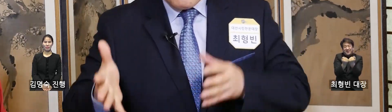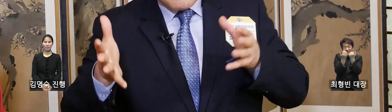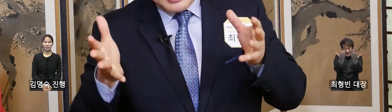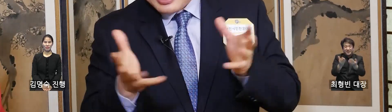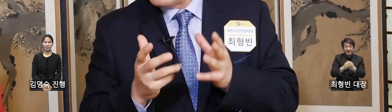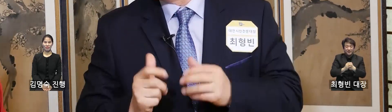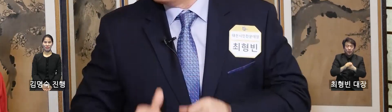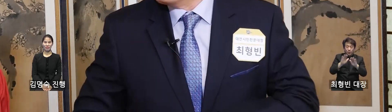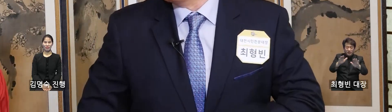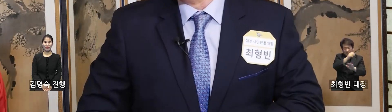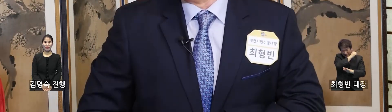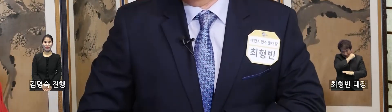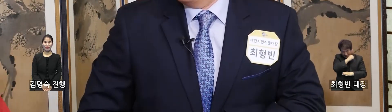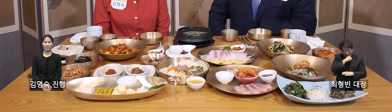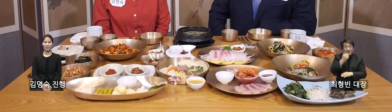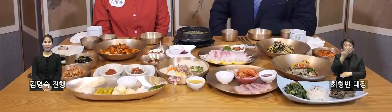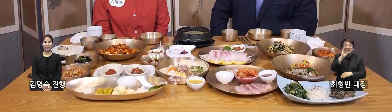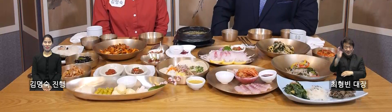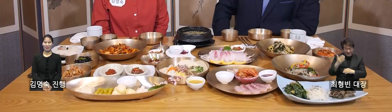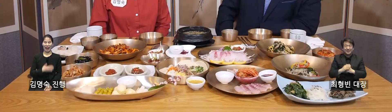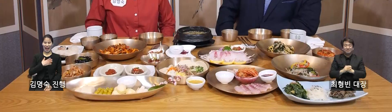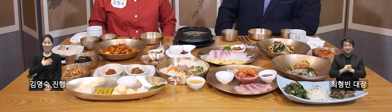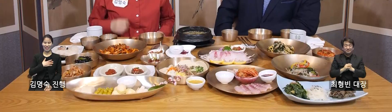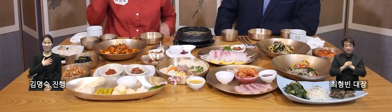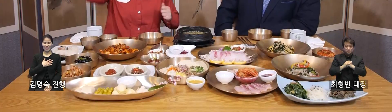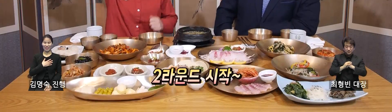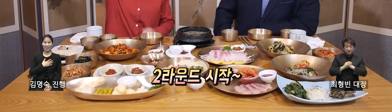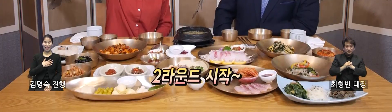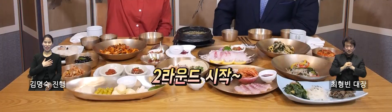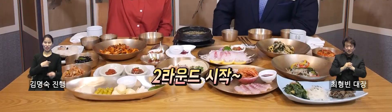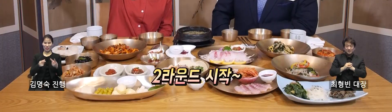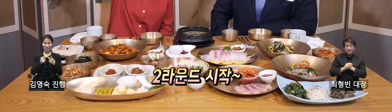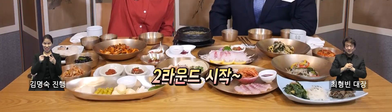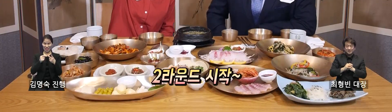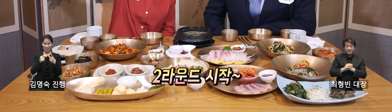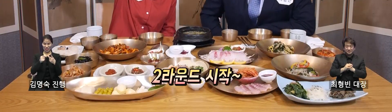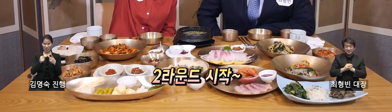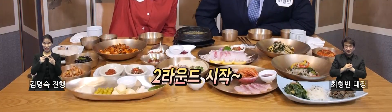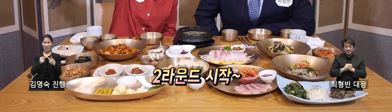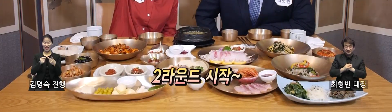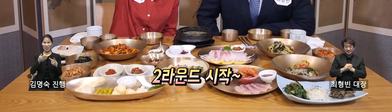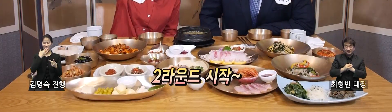오늘을 맛있게 드시면 됩니다 알겠습니다 아사이 라운드를 출발하겠습니다